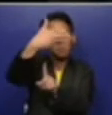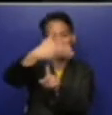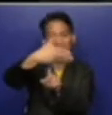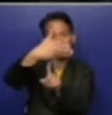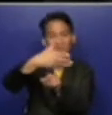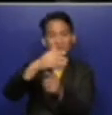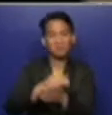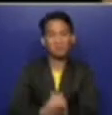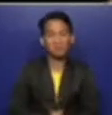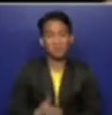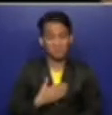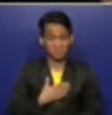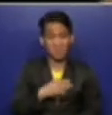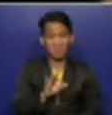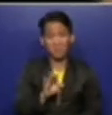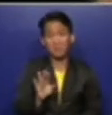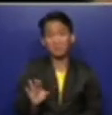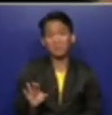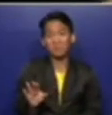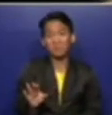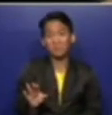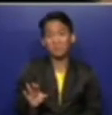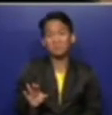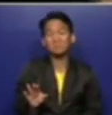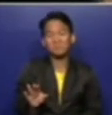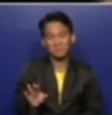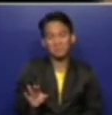นใน Facebook ของผมนะครับว่าป้ายแทรกป้ายสี